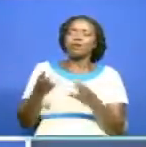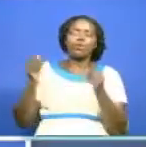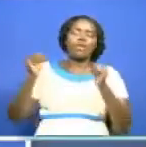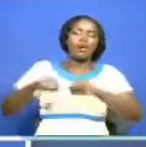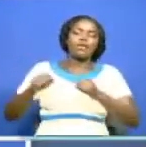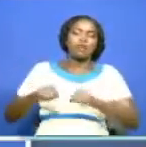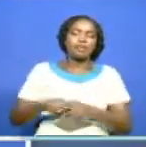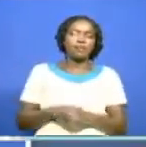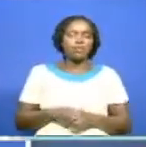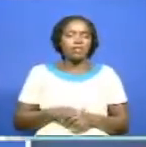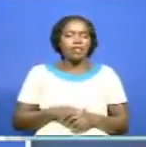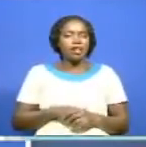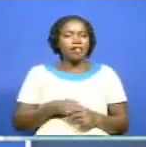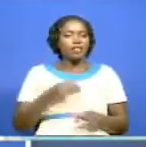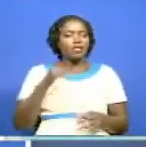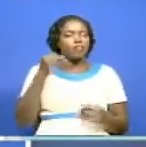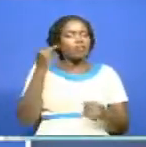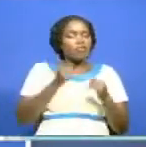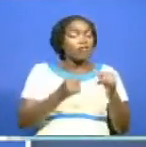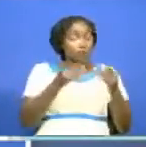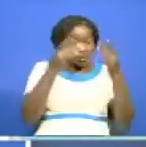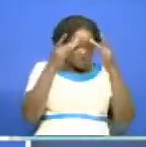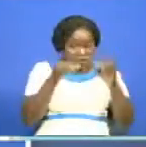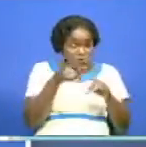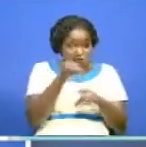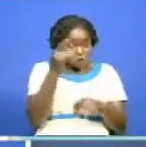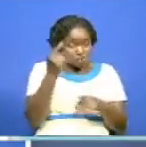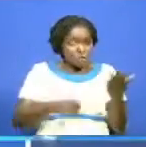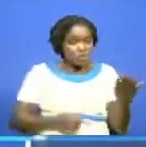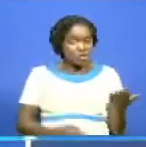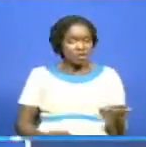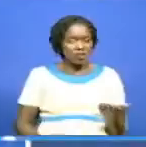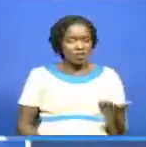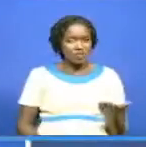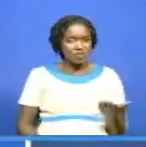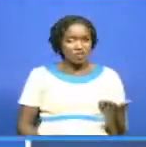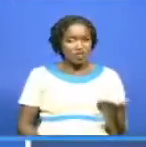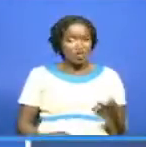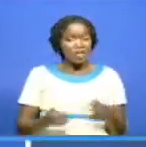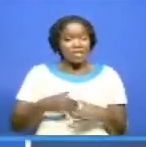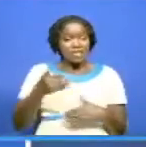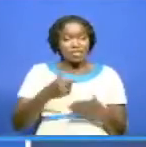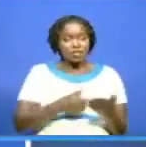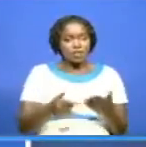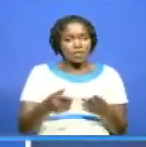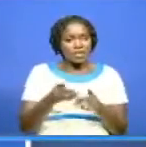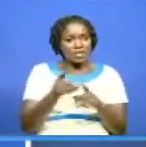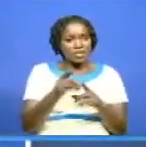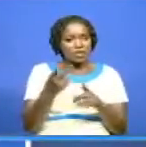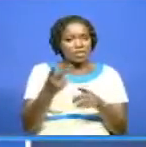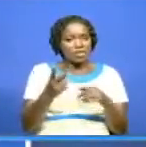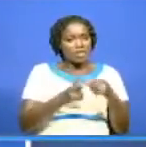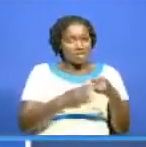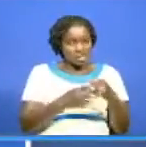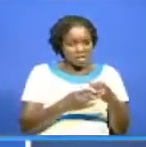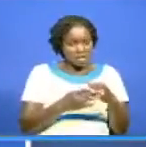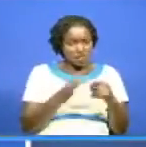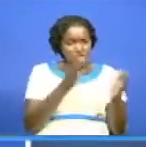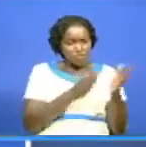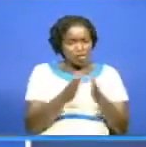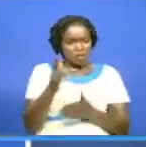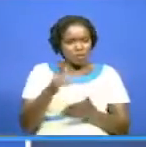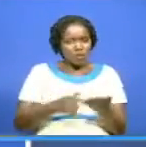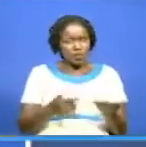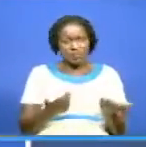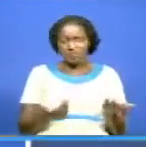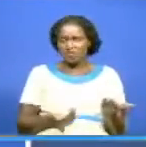kusikizana. Hatima yenu ni gani? Uamuzi wenu wa mwisho ni gani? Tukitoka hapa leo, wiki ijayo ya tarehe 28, munaangazia